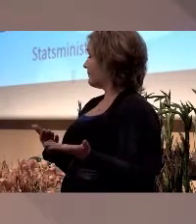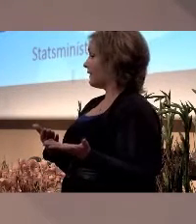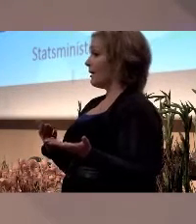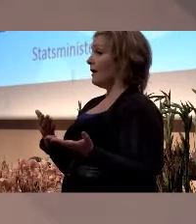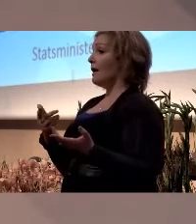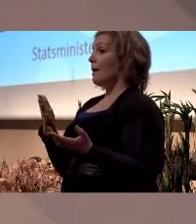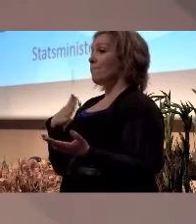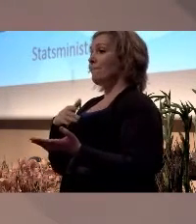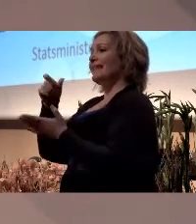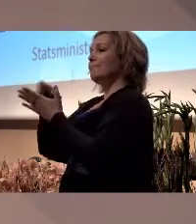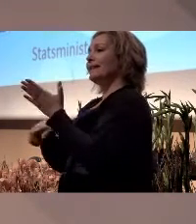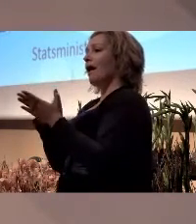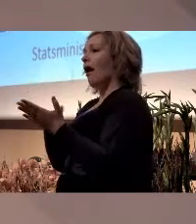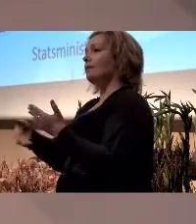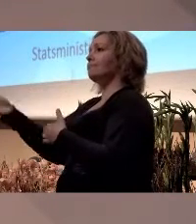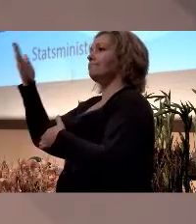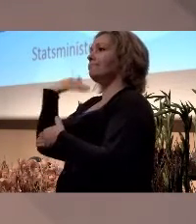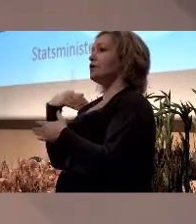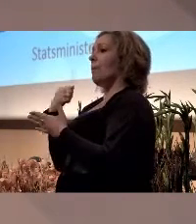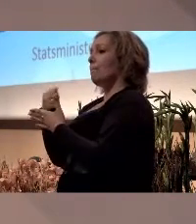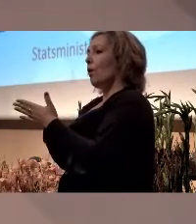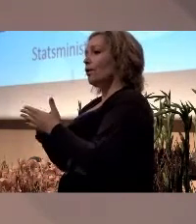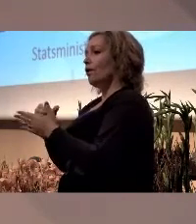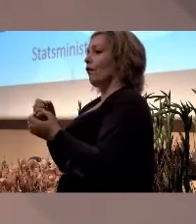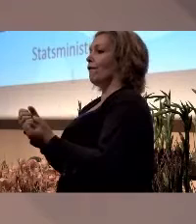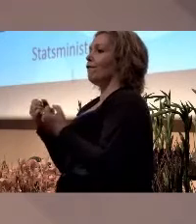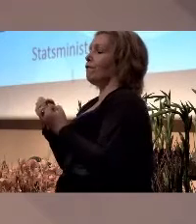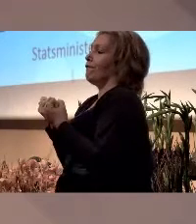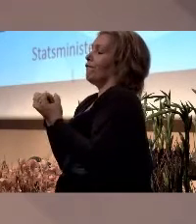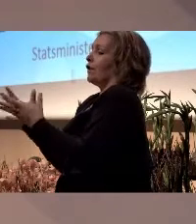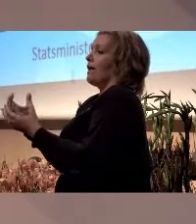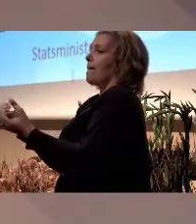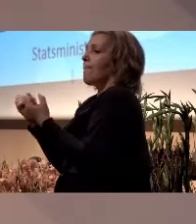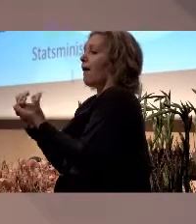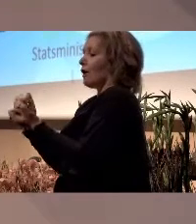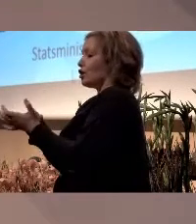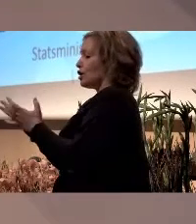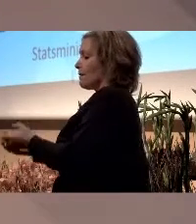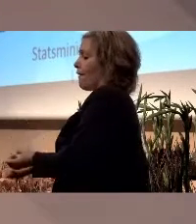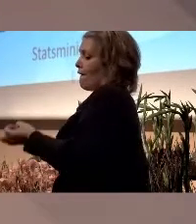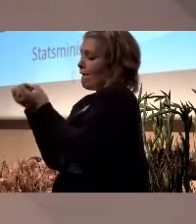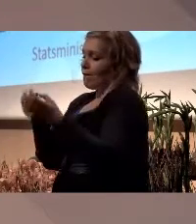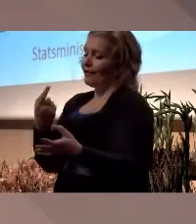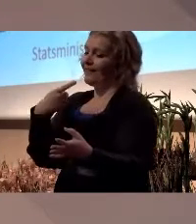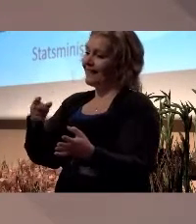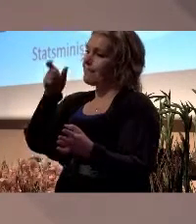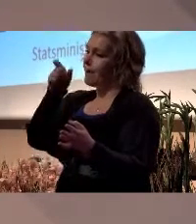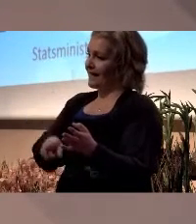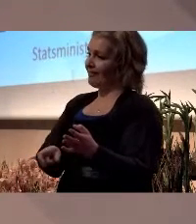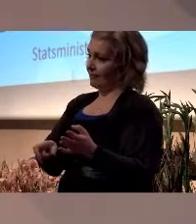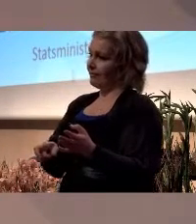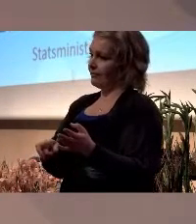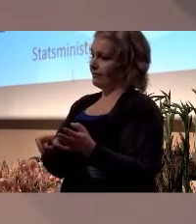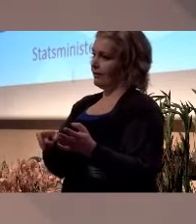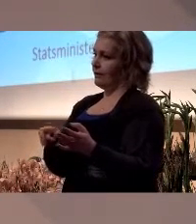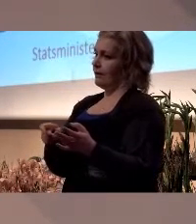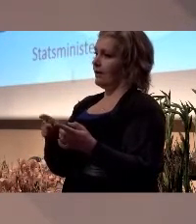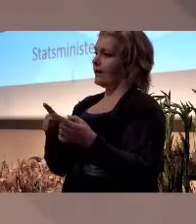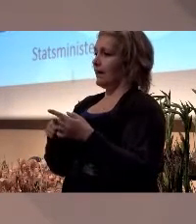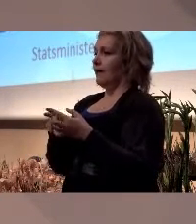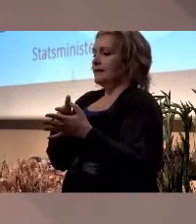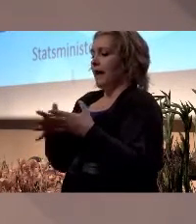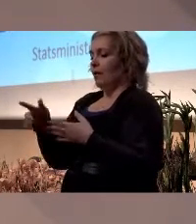Mitt parti har en lang historie som pådriver for å flytte makt fra systemet over til pasientene. Det har vi en historie på